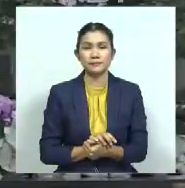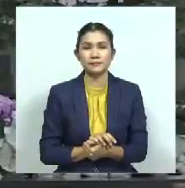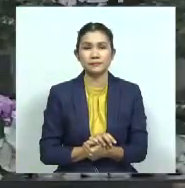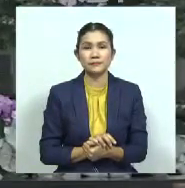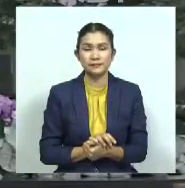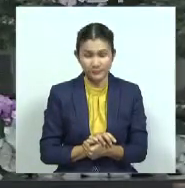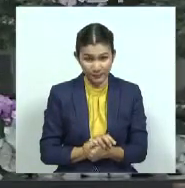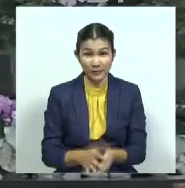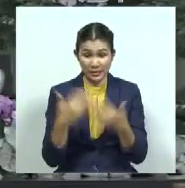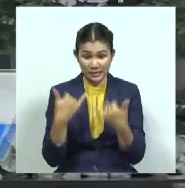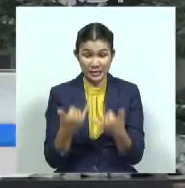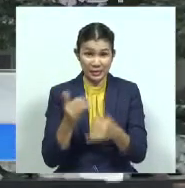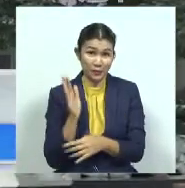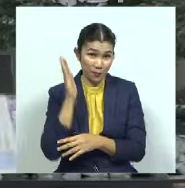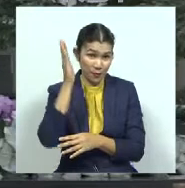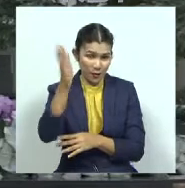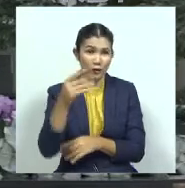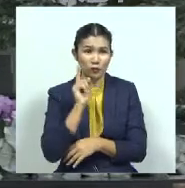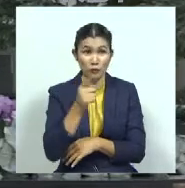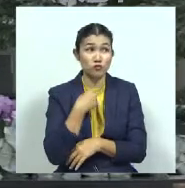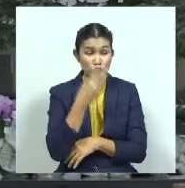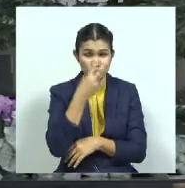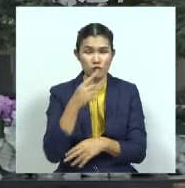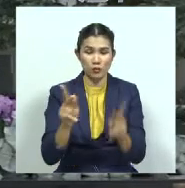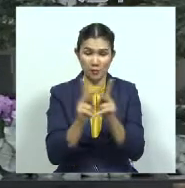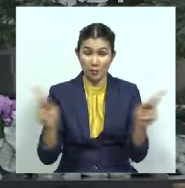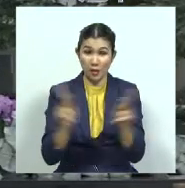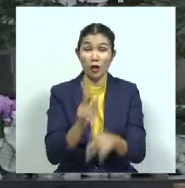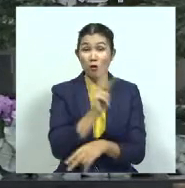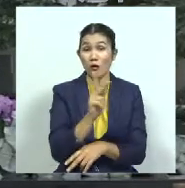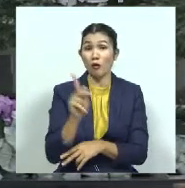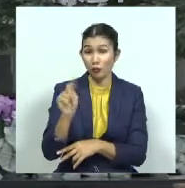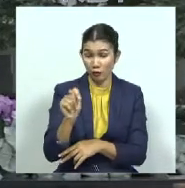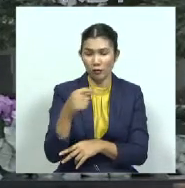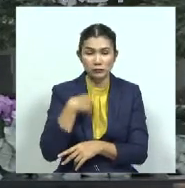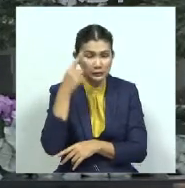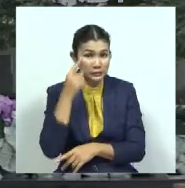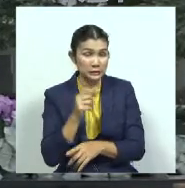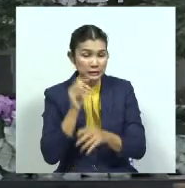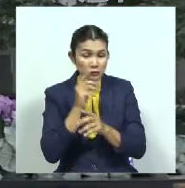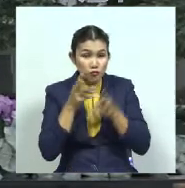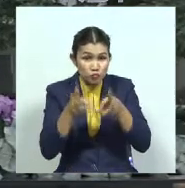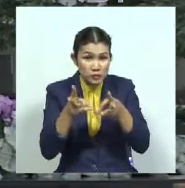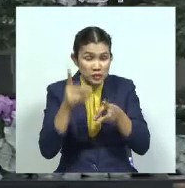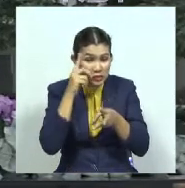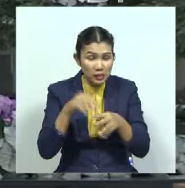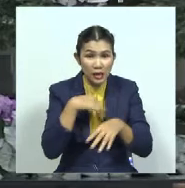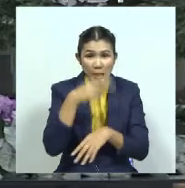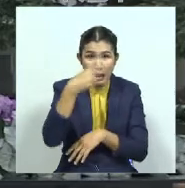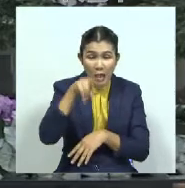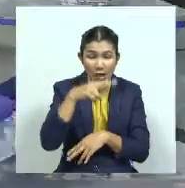หลังจากนี้ค่ะก็ต้องติดตามการดำเนินงานของคณะกรรมการการเลือกตั้งค่ะว่าจะยึดหลักการคำนวณหาจำนวนส.ส.แ